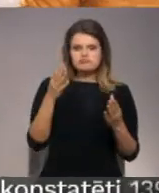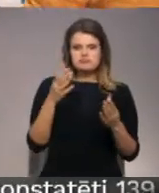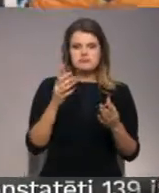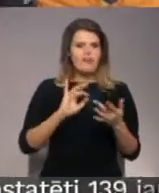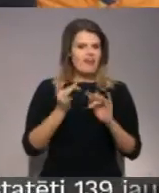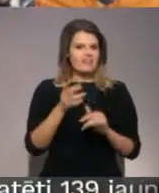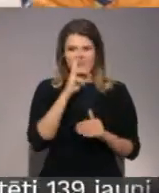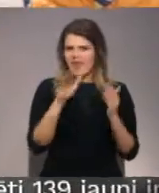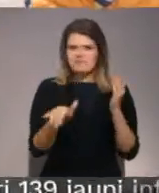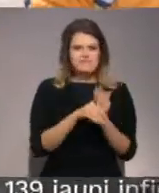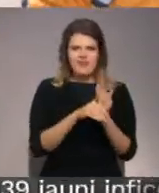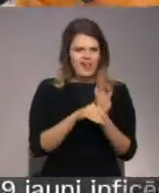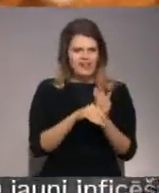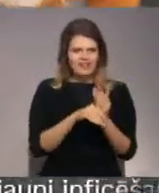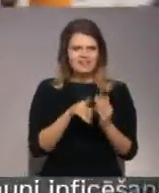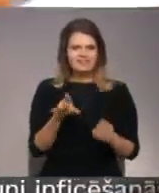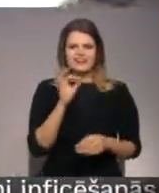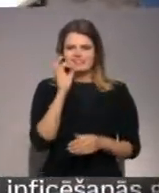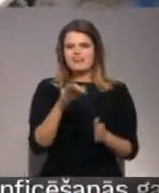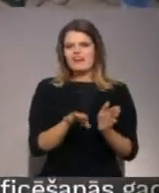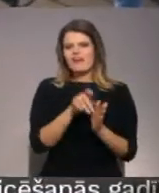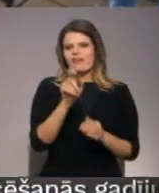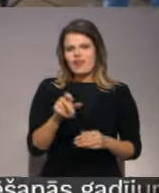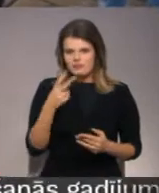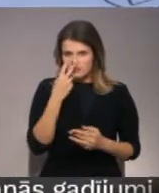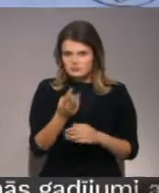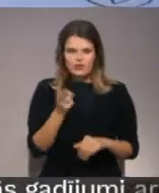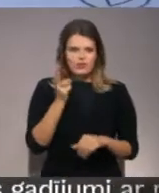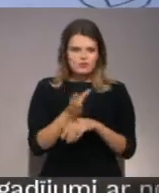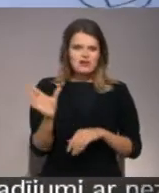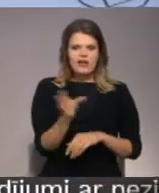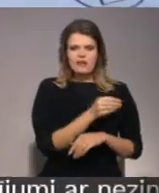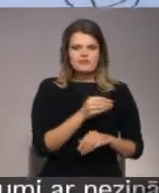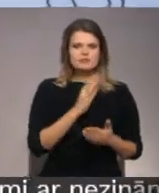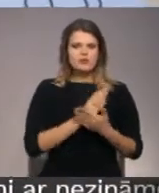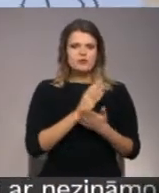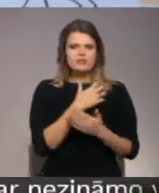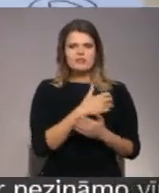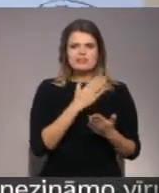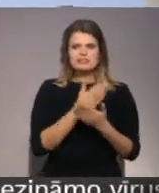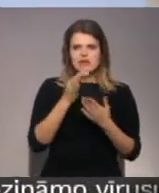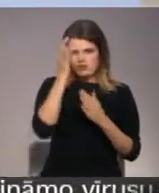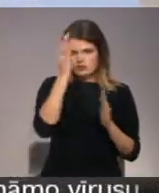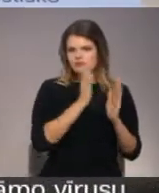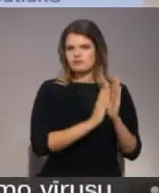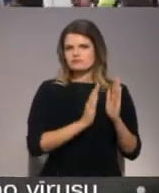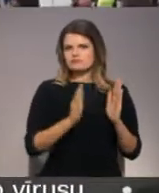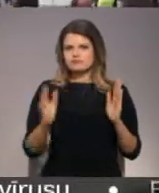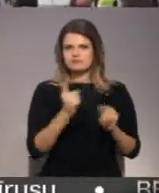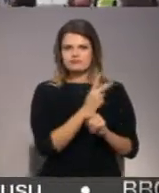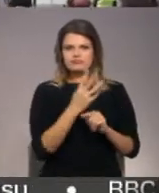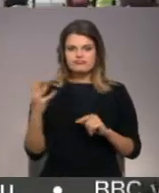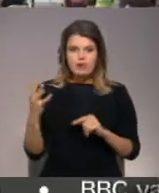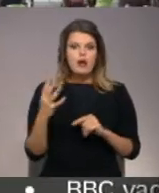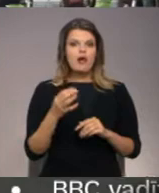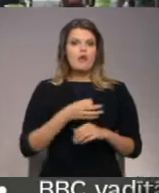internets nepalīdzēs. Tā nosaka dalībnieki, kas nonākuši pie uzdevuma, kur visi barikāžu notikumi jāsliek chronoloģiskā secībā. Jāteic,